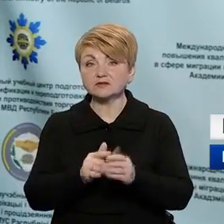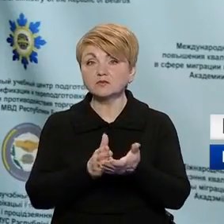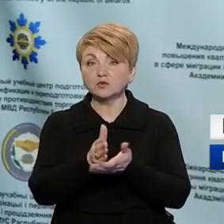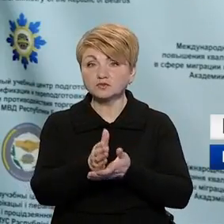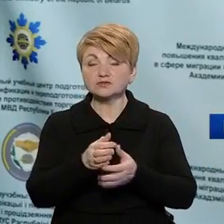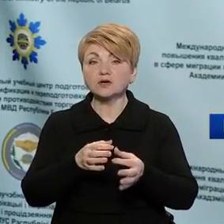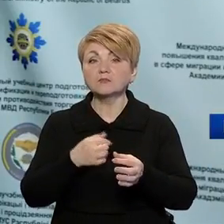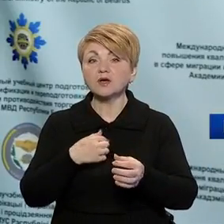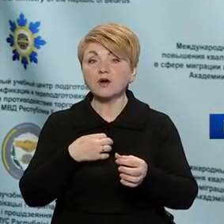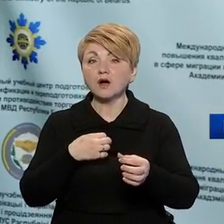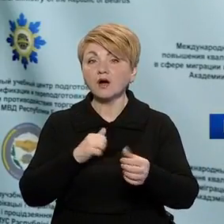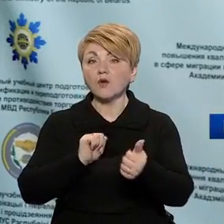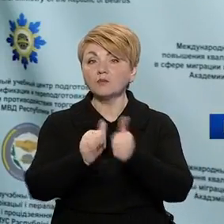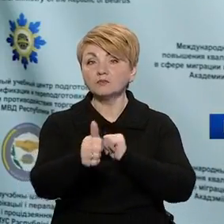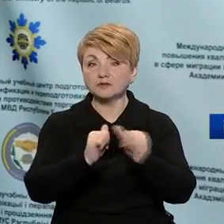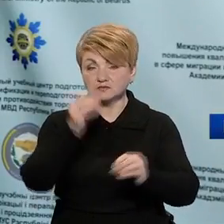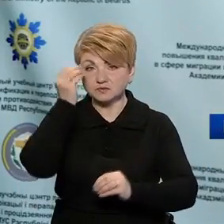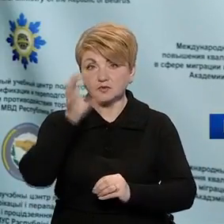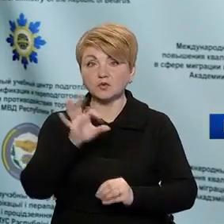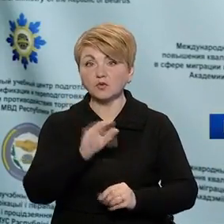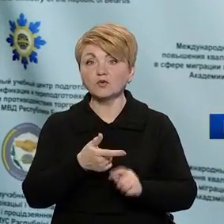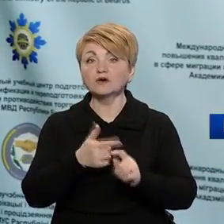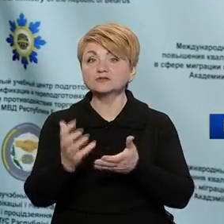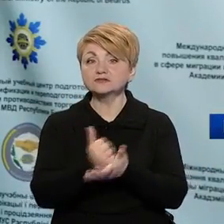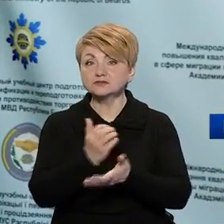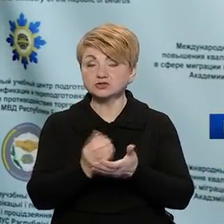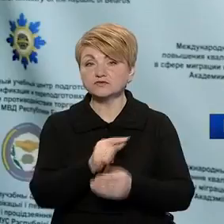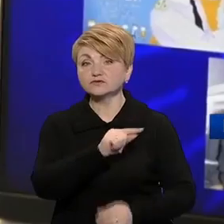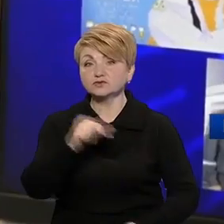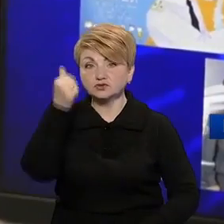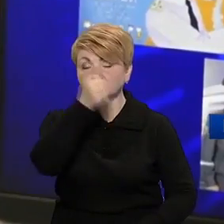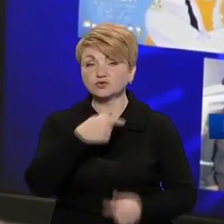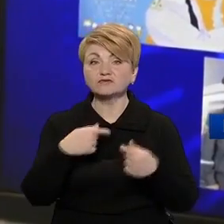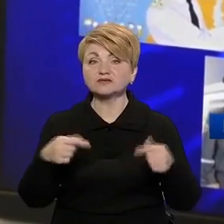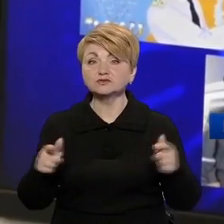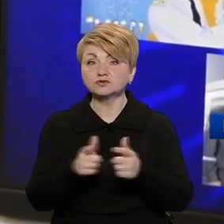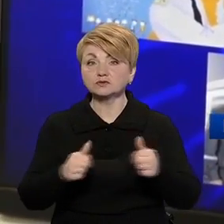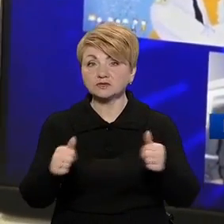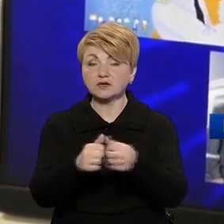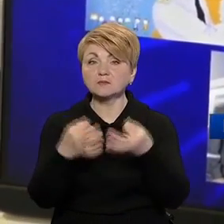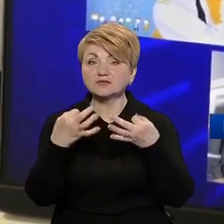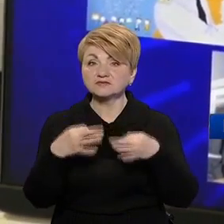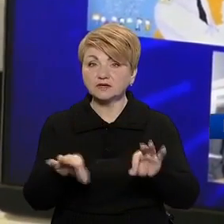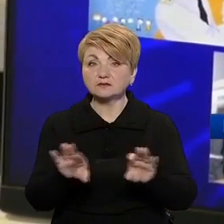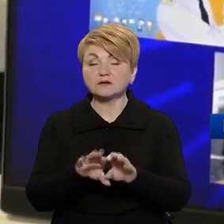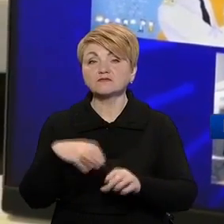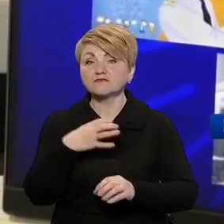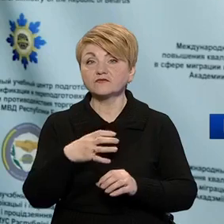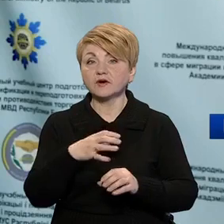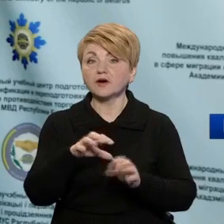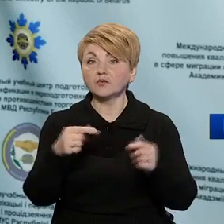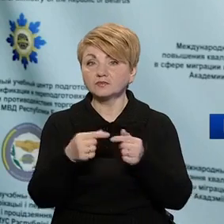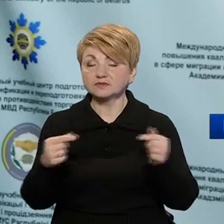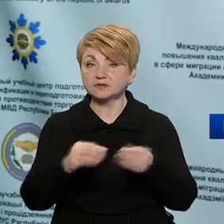обмениваемся мнениями о наработка в течение года различных ведомствах позволяет эта форма актуализирует проблемы